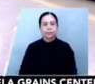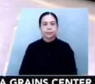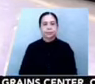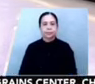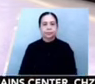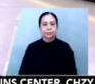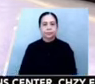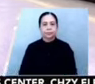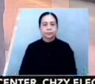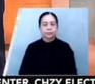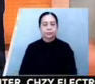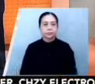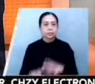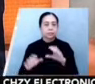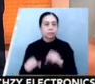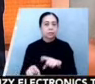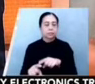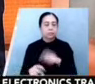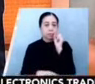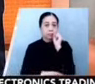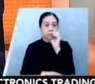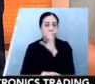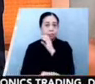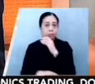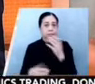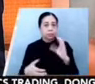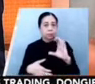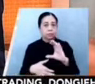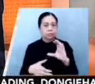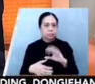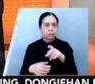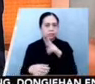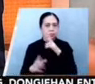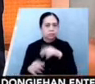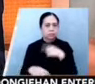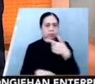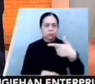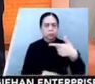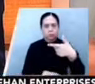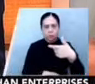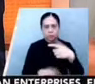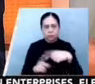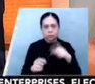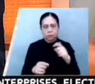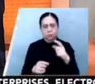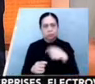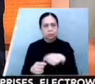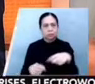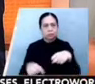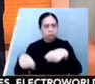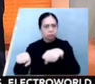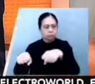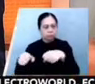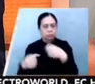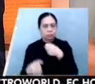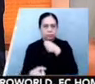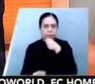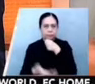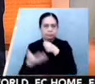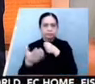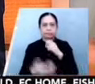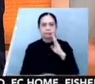Arestado isang senior citizen sa Caloocan na suspek sa pamamaril ng isang rider. May unang balita si Bea